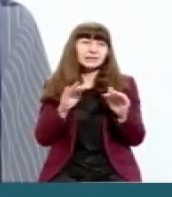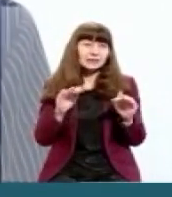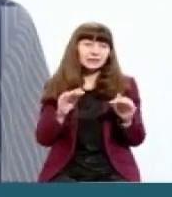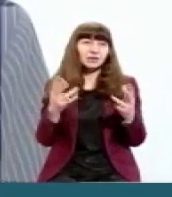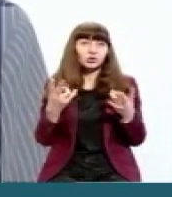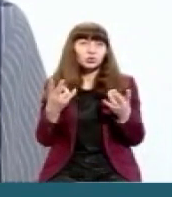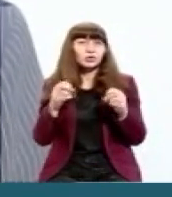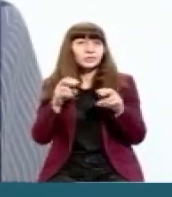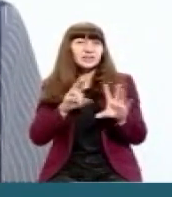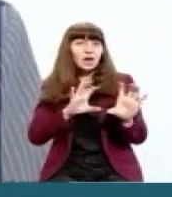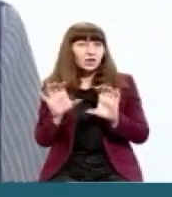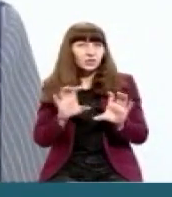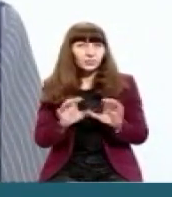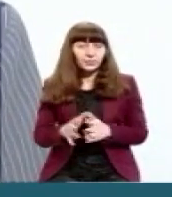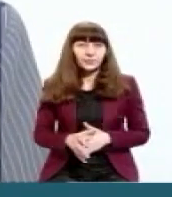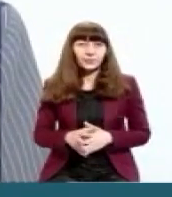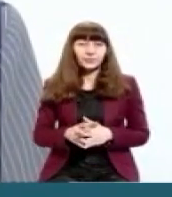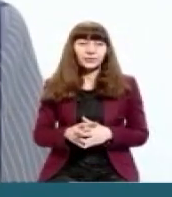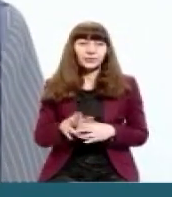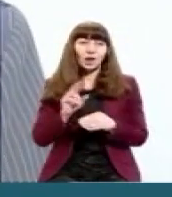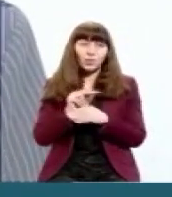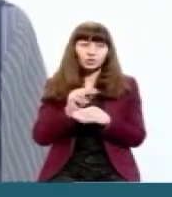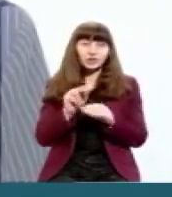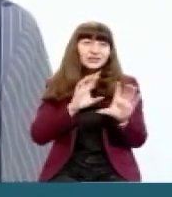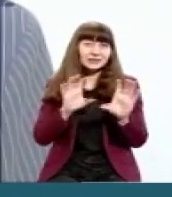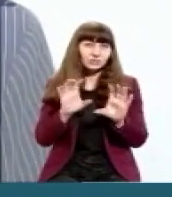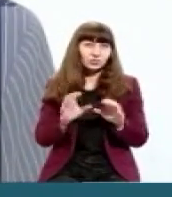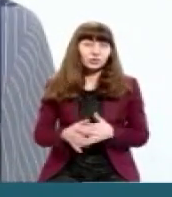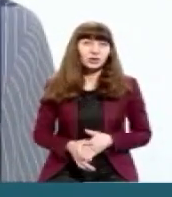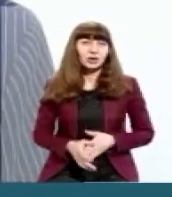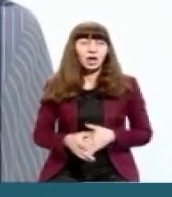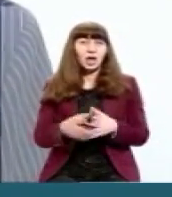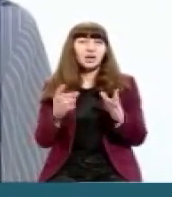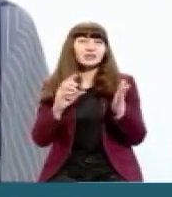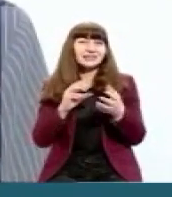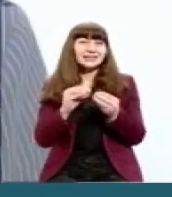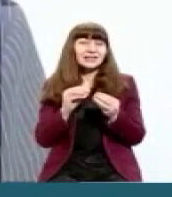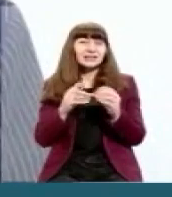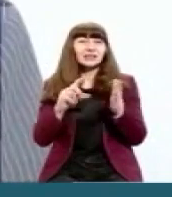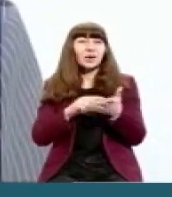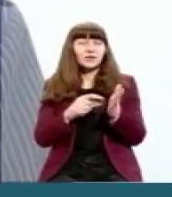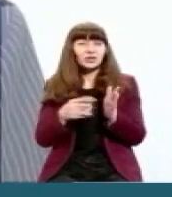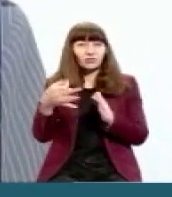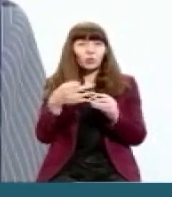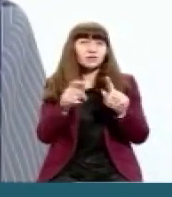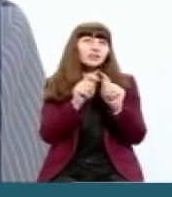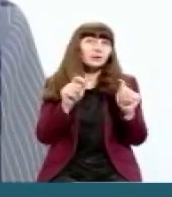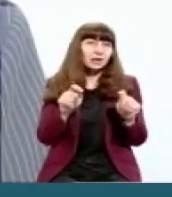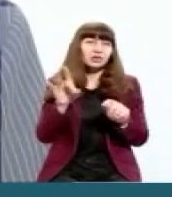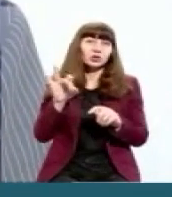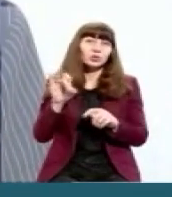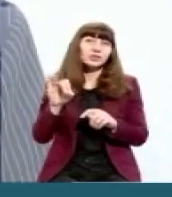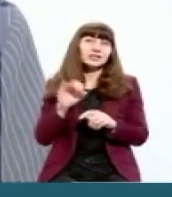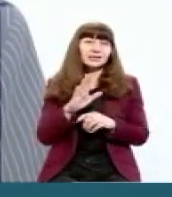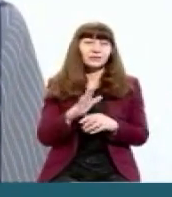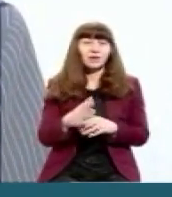особыми потребностями. В 2022 году в области было открыто 10 кабинетов поддержки инклюзии. В текущем году